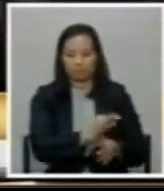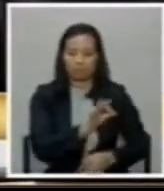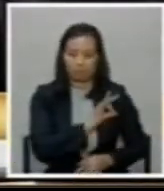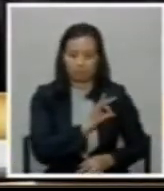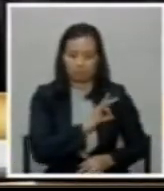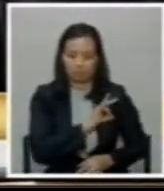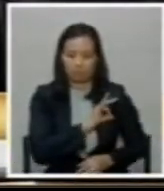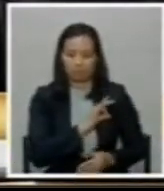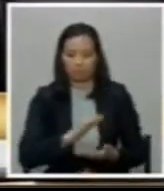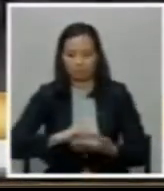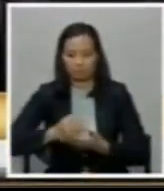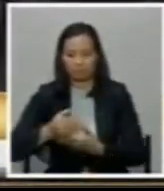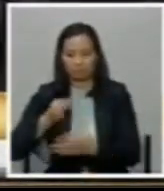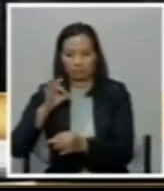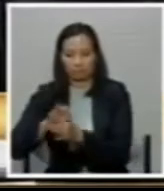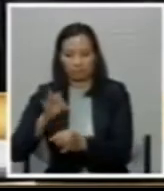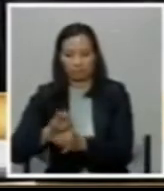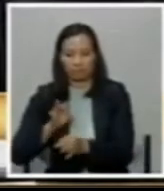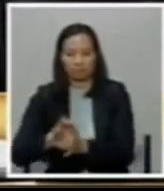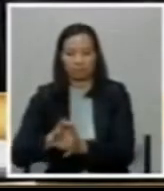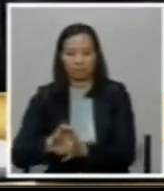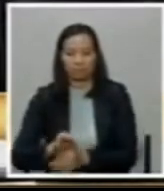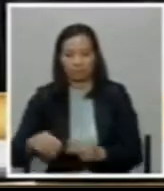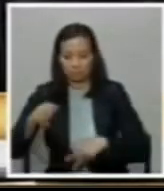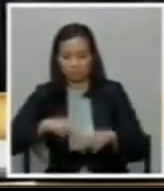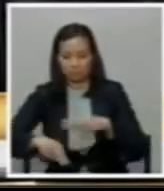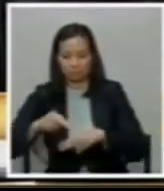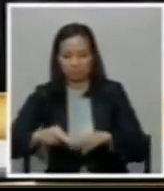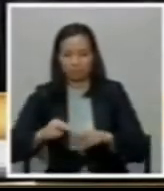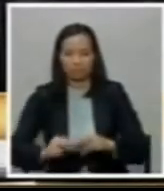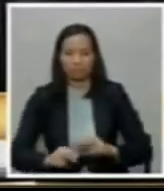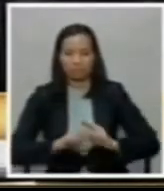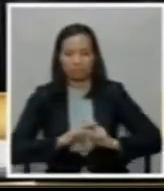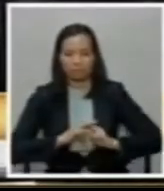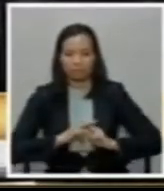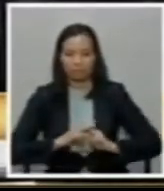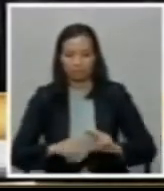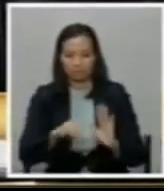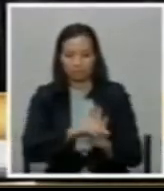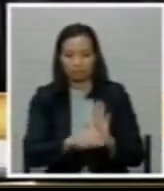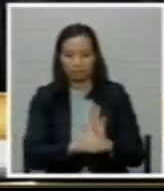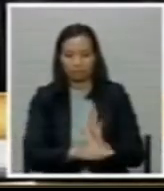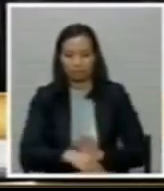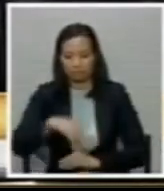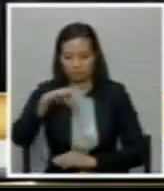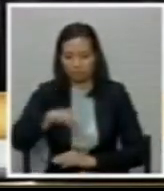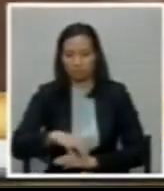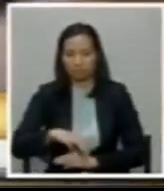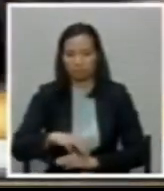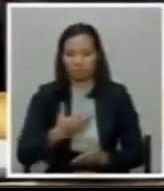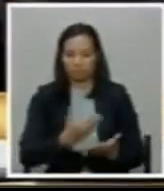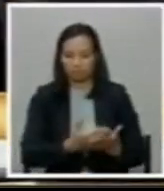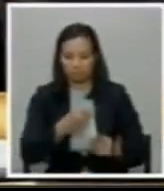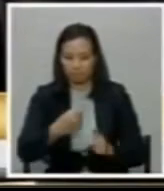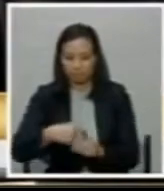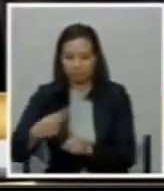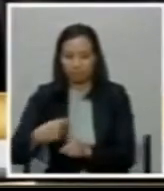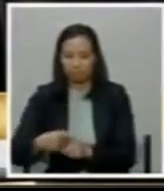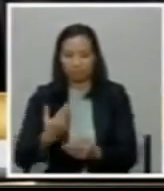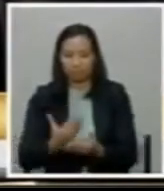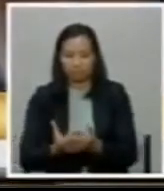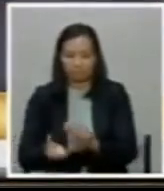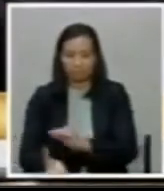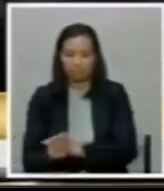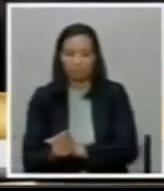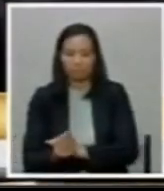ญชีหนึ่งก็ดูแลไปบัญชีของท่านเองในการบริหารจัดการองค์กรจะจ่ายเงินเดือนจ่ายโบนัสก็จ่าย